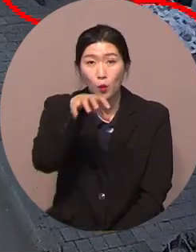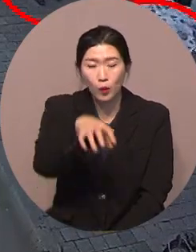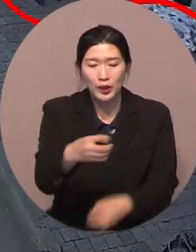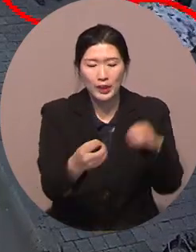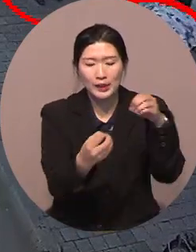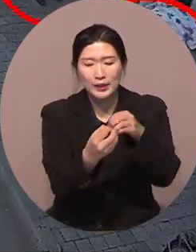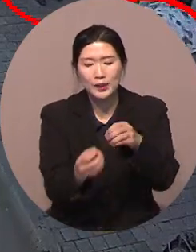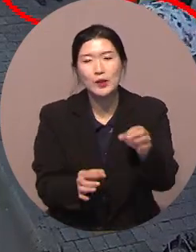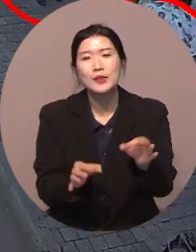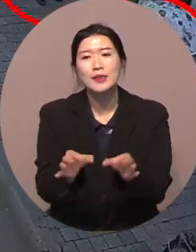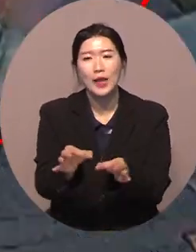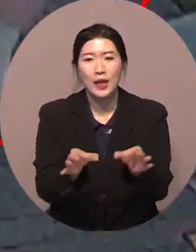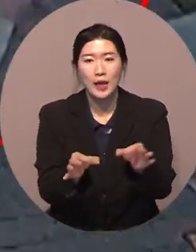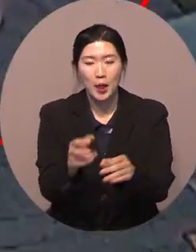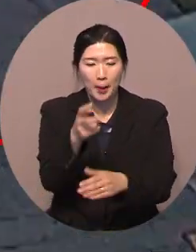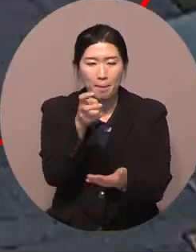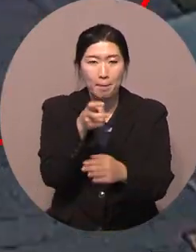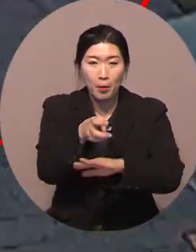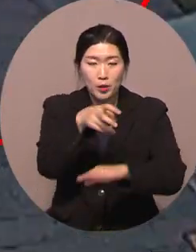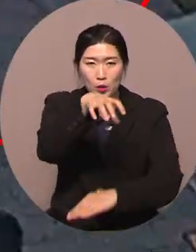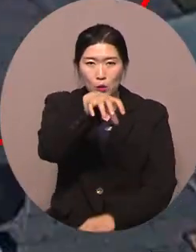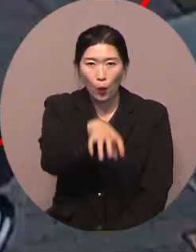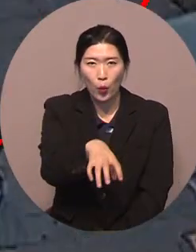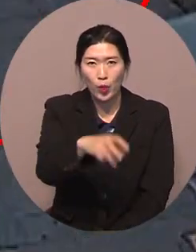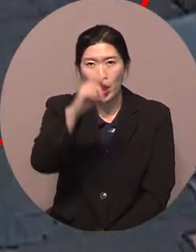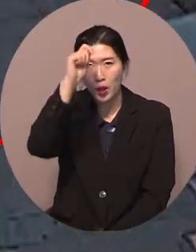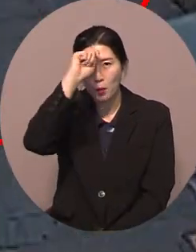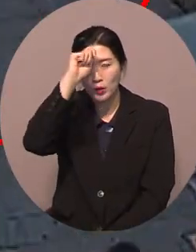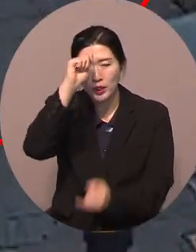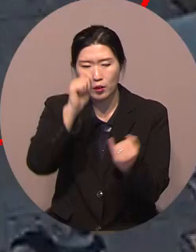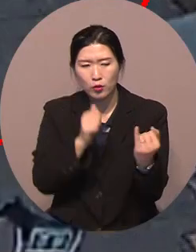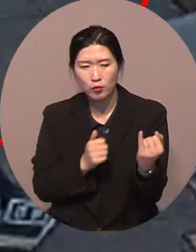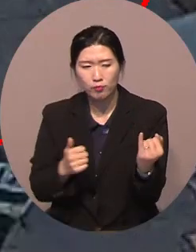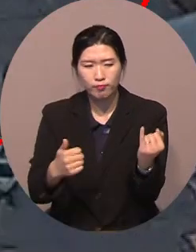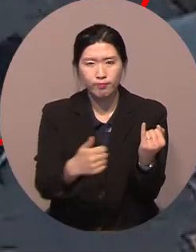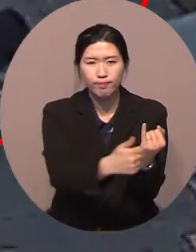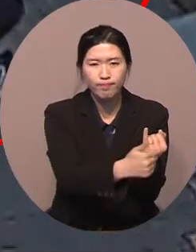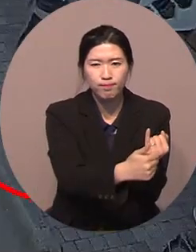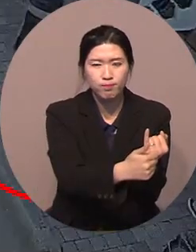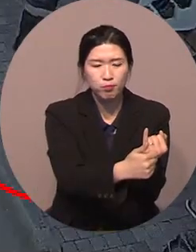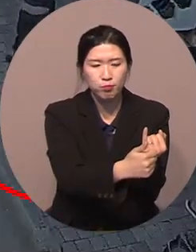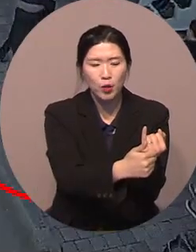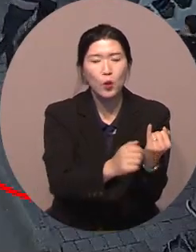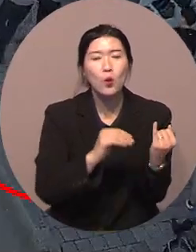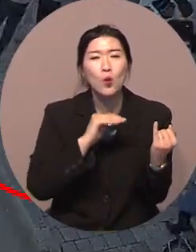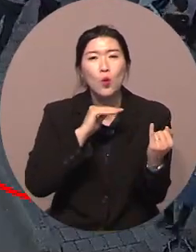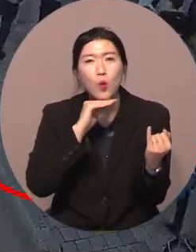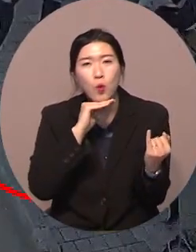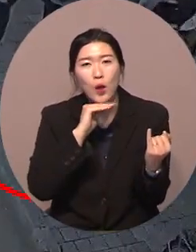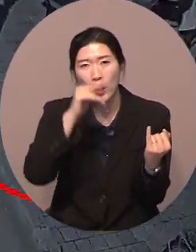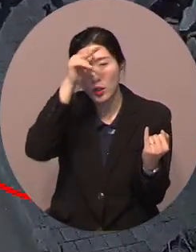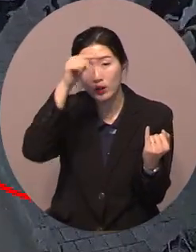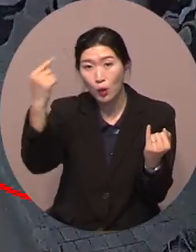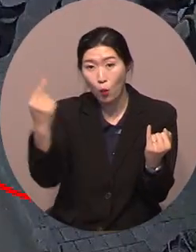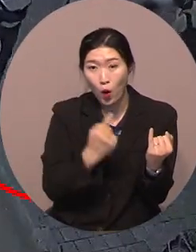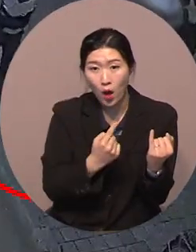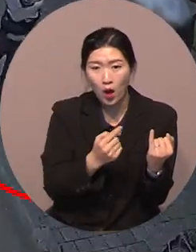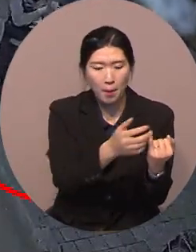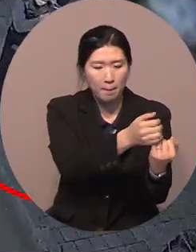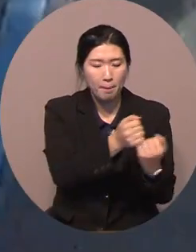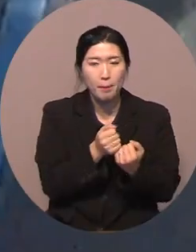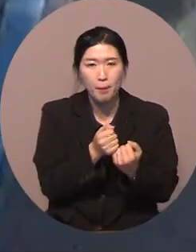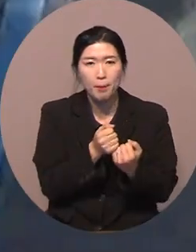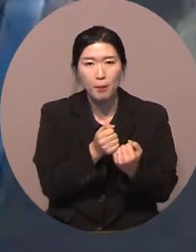전통시장 인근 버스정류장. 흰 모자를 쓴 남성이 양산을 쓴 여성 앞을 가로막습니다. 곧이어 경찰들이 여성을